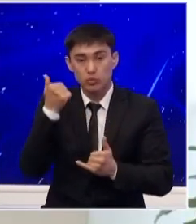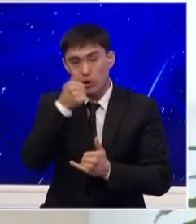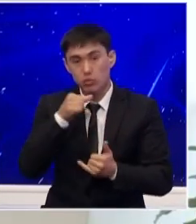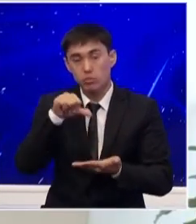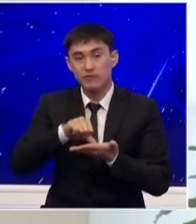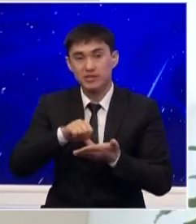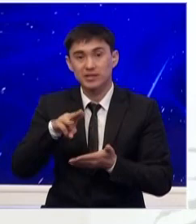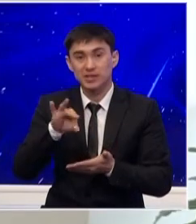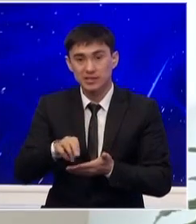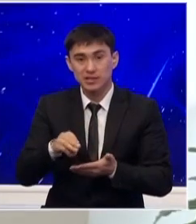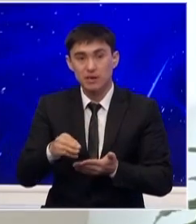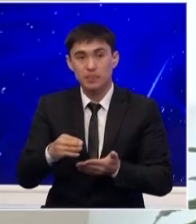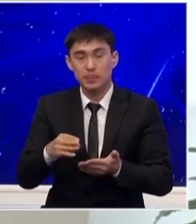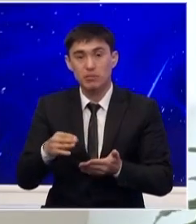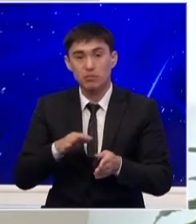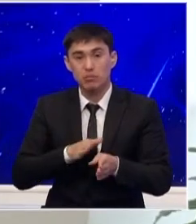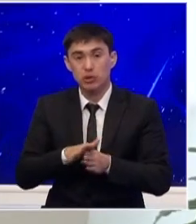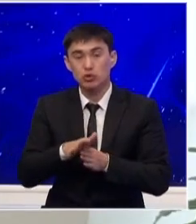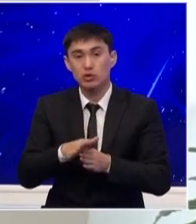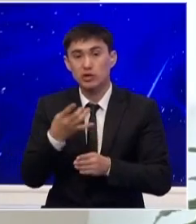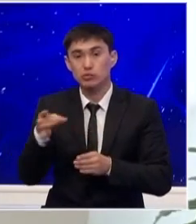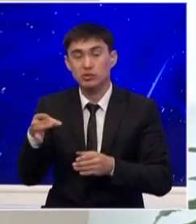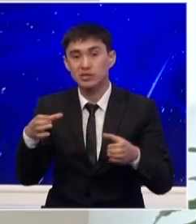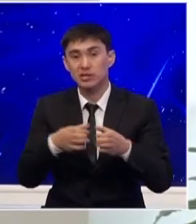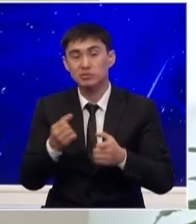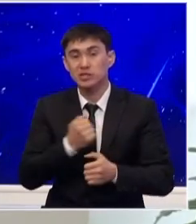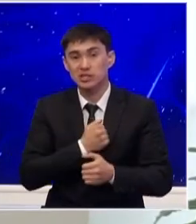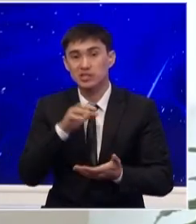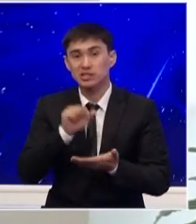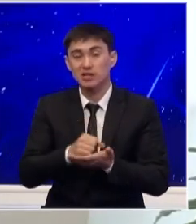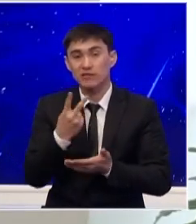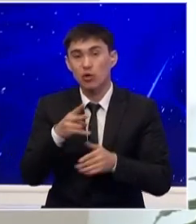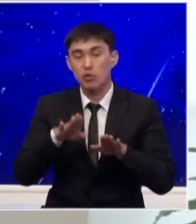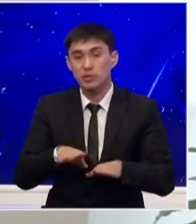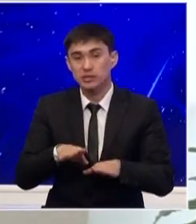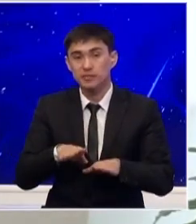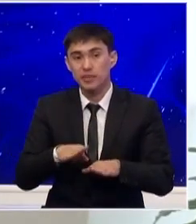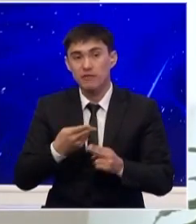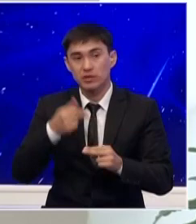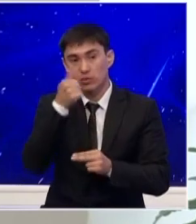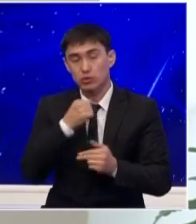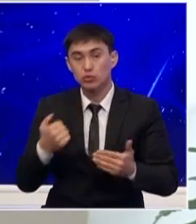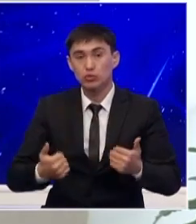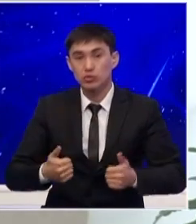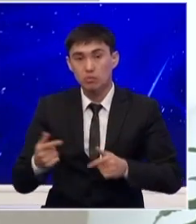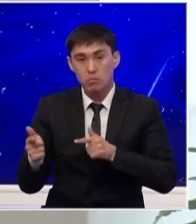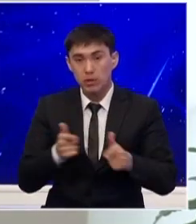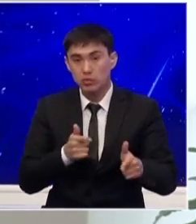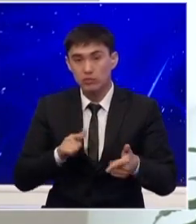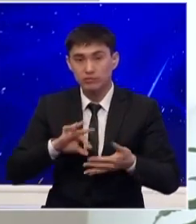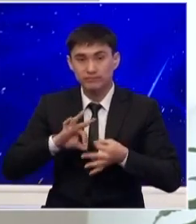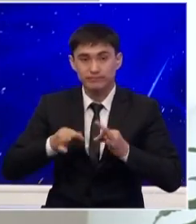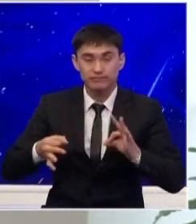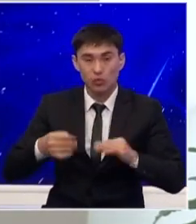участие в тестировании. Дошел до республиканского этапа, но, к сожалению, занял только второе место. В этом году я основательно подготовился, а